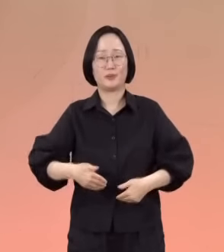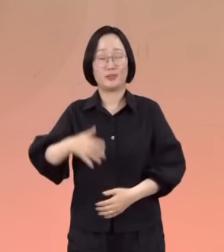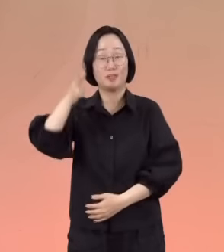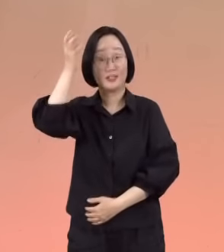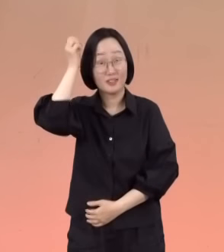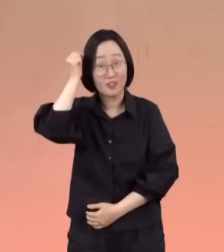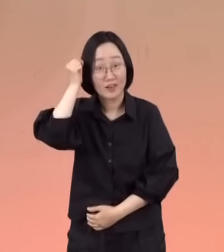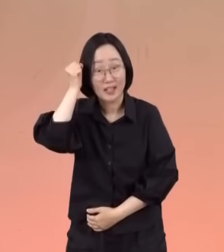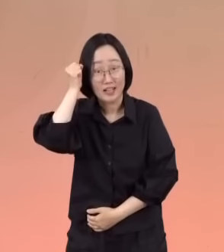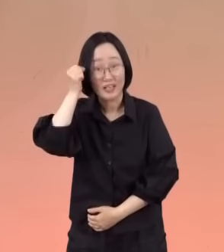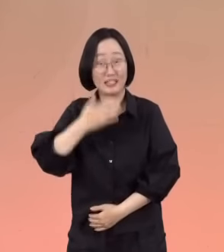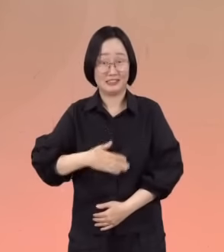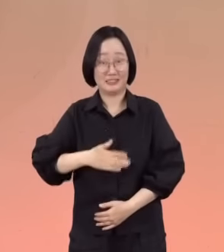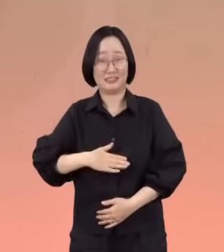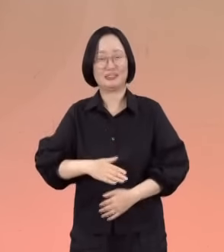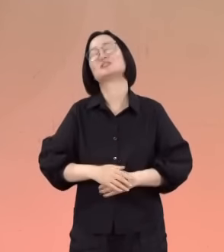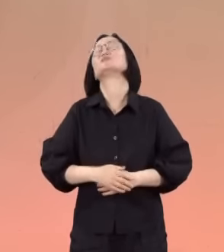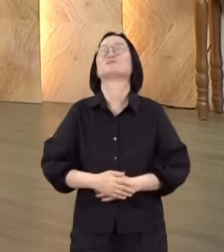명심하시기